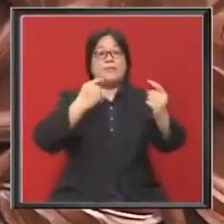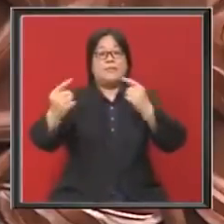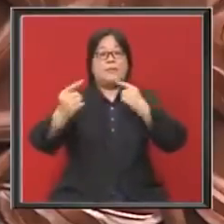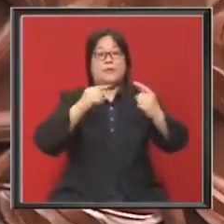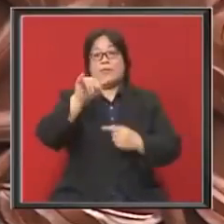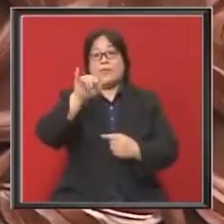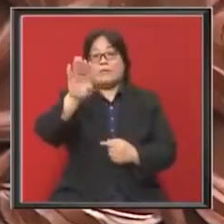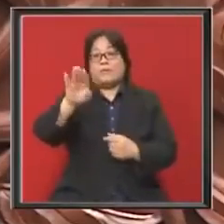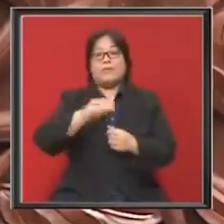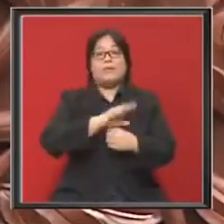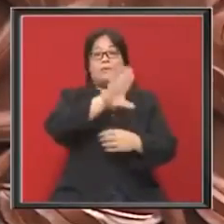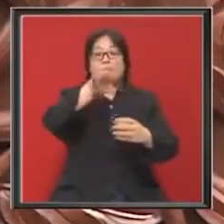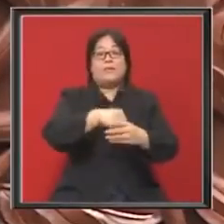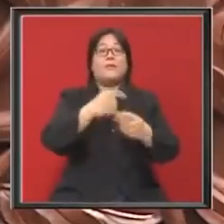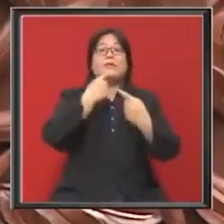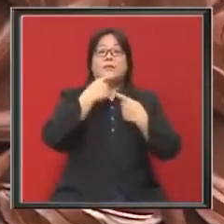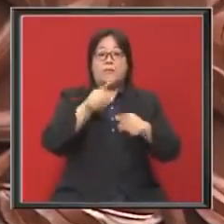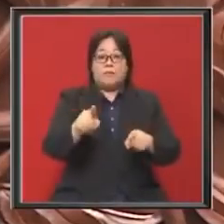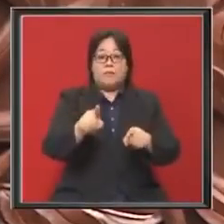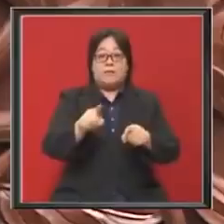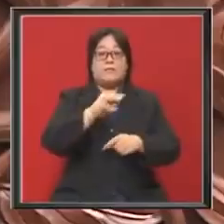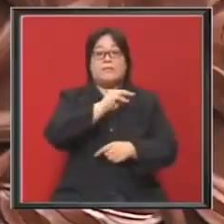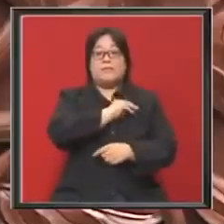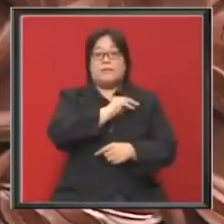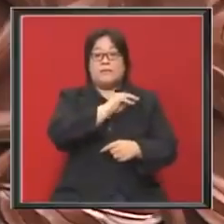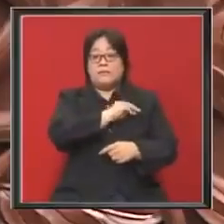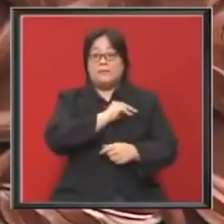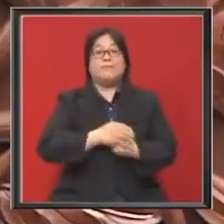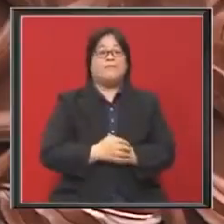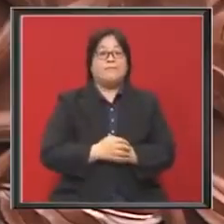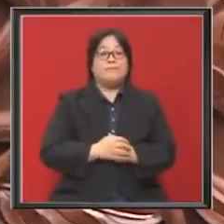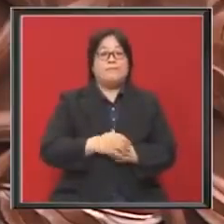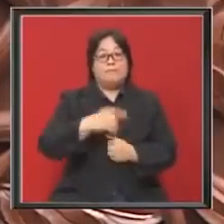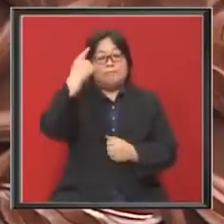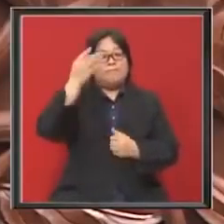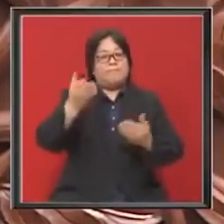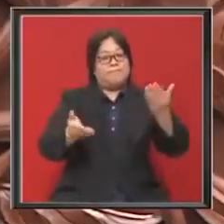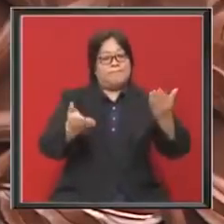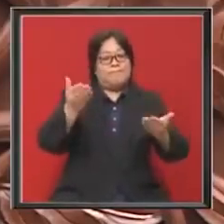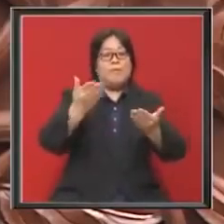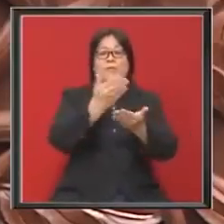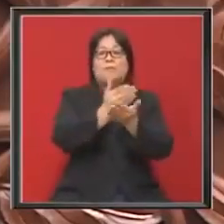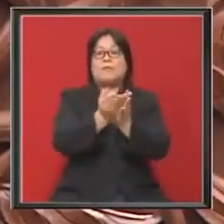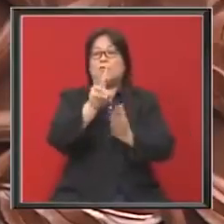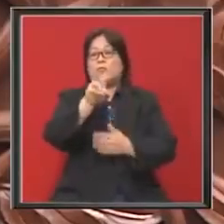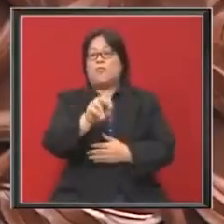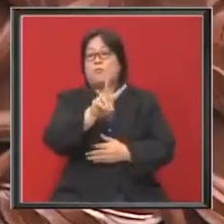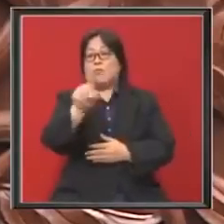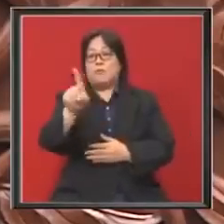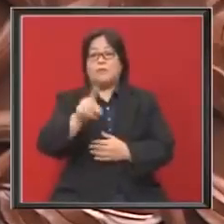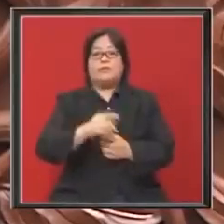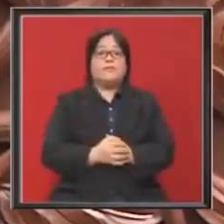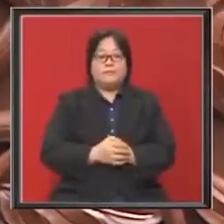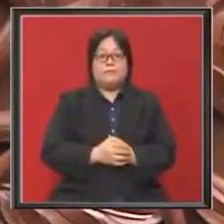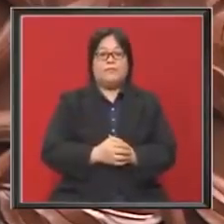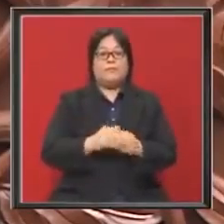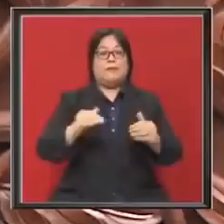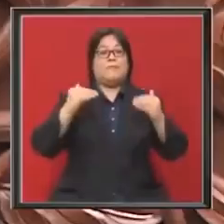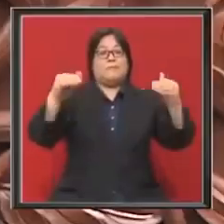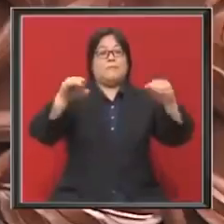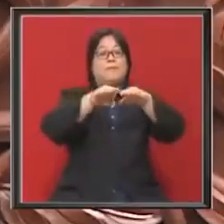perbahasan dan ibroh matter masuk jawaban oleh yang bromat menteri-menteri dalam mempertimbangkan dan belanja uang 2021